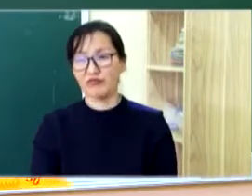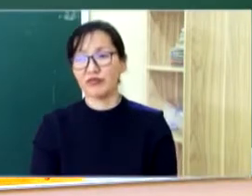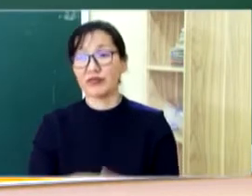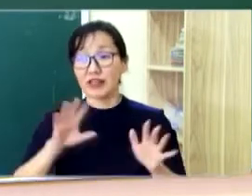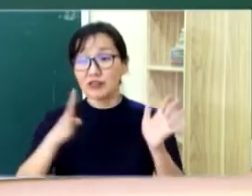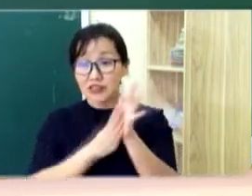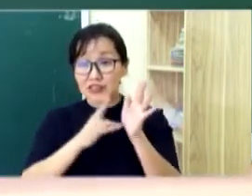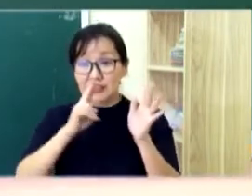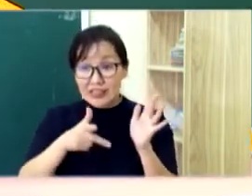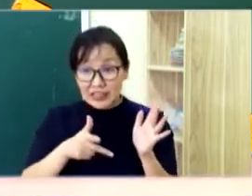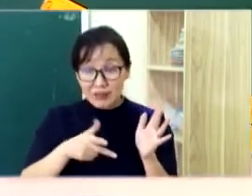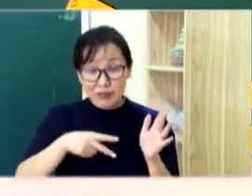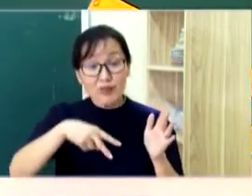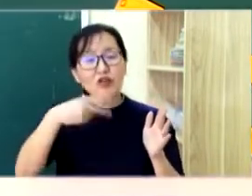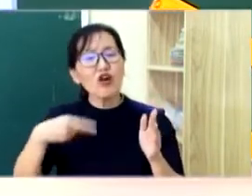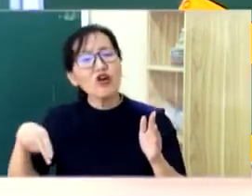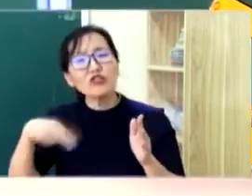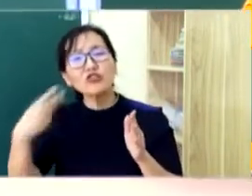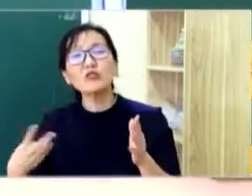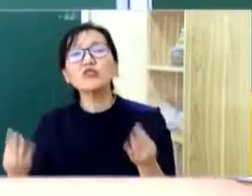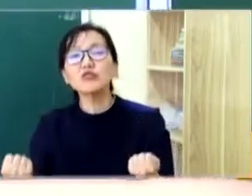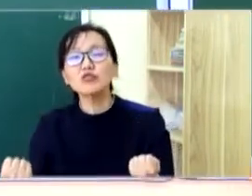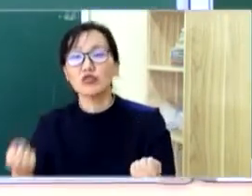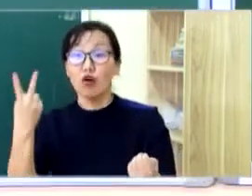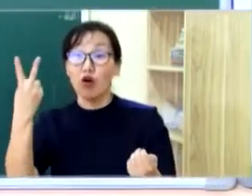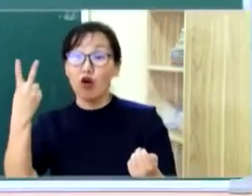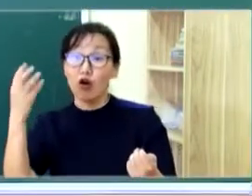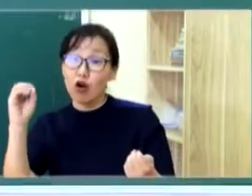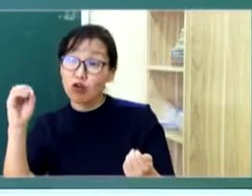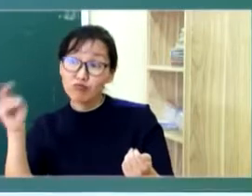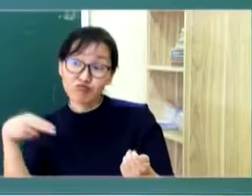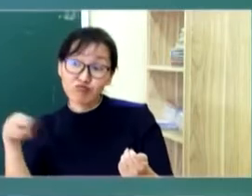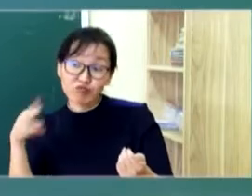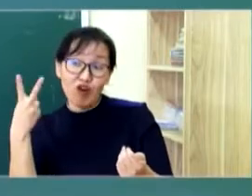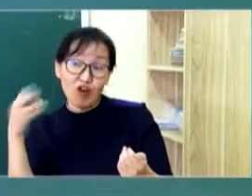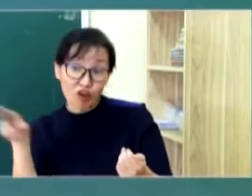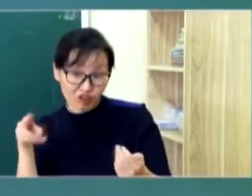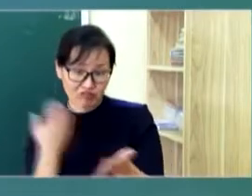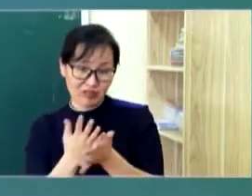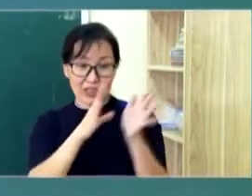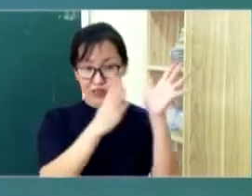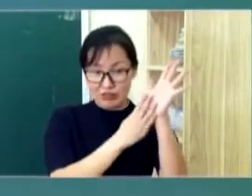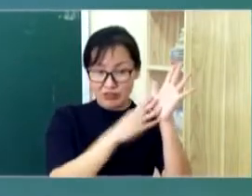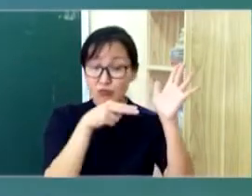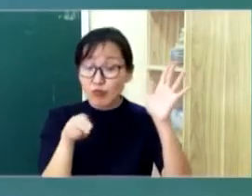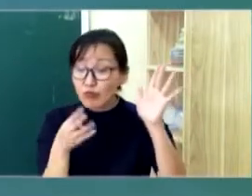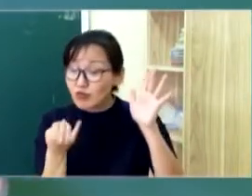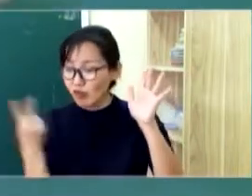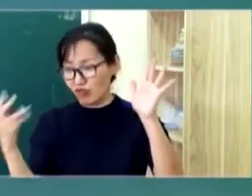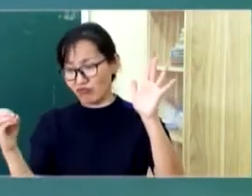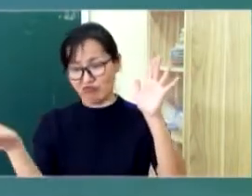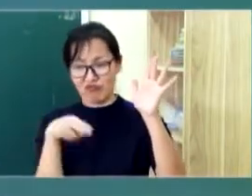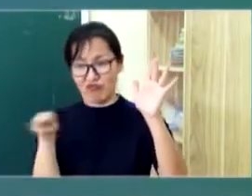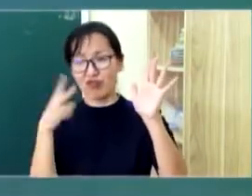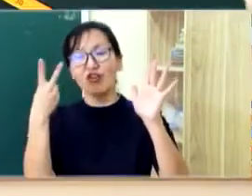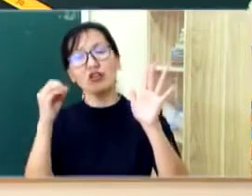Тэгвэл эндээс харахад бид нар юм болгоныг бүр наривчлсан тоогоор бодохгүй маа гэхэд баримжаалж хэлж байх байдаг. Тэрнийг л